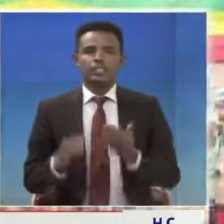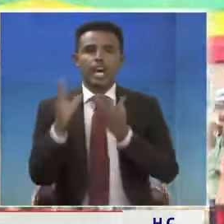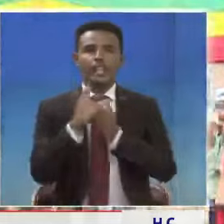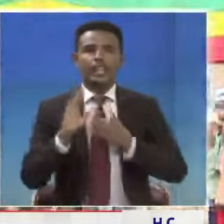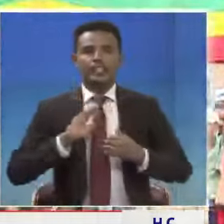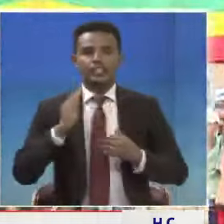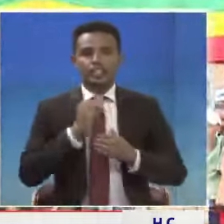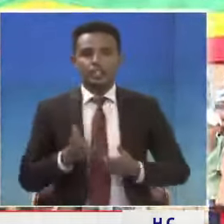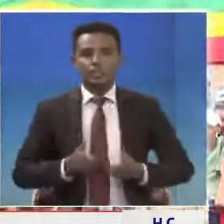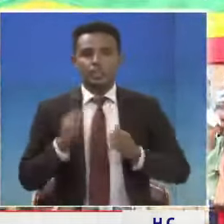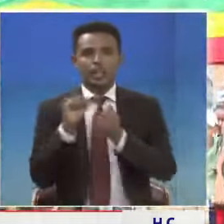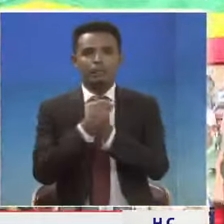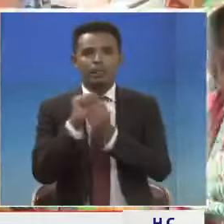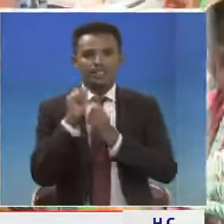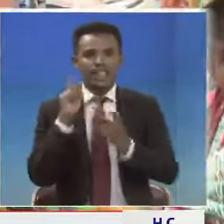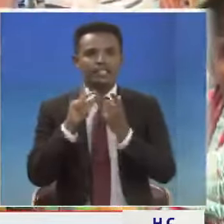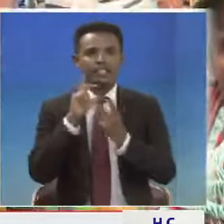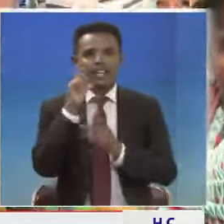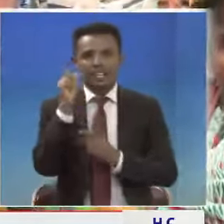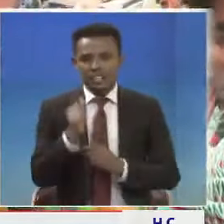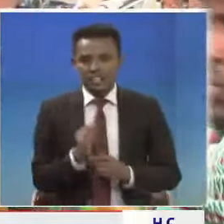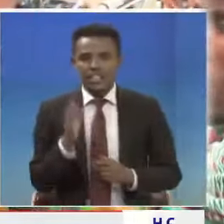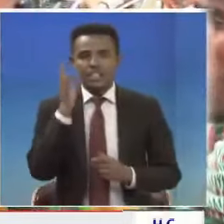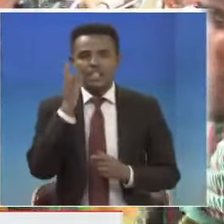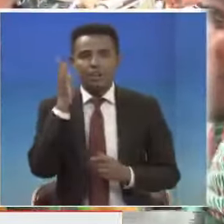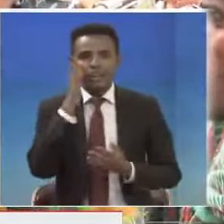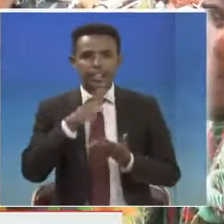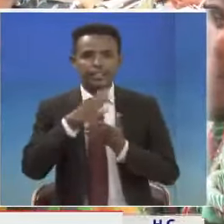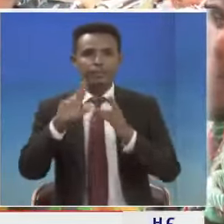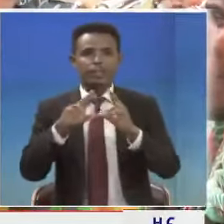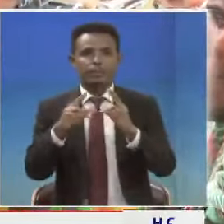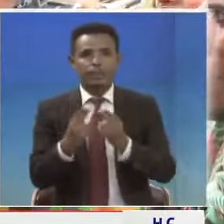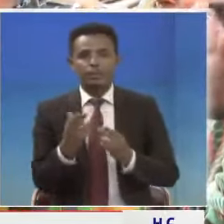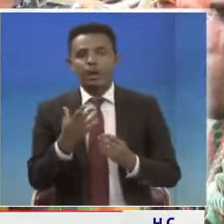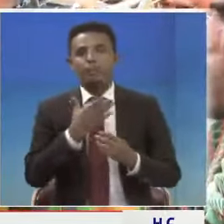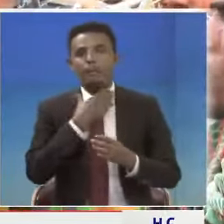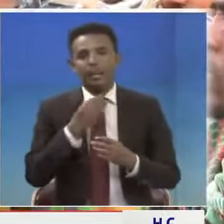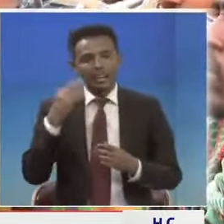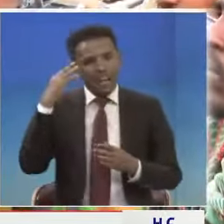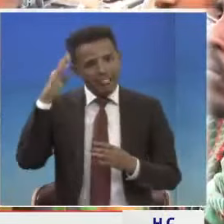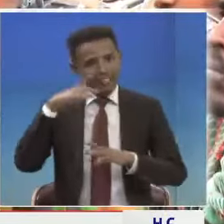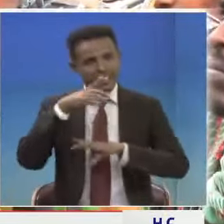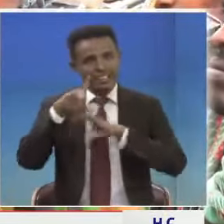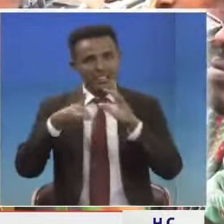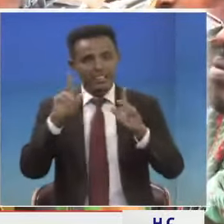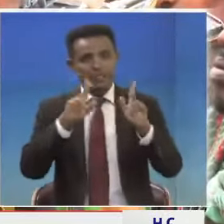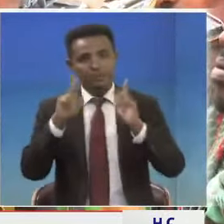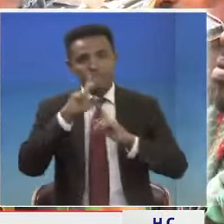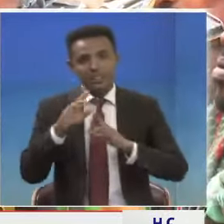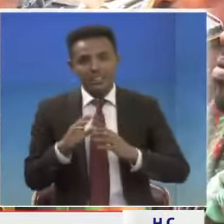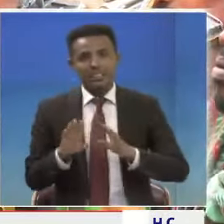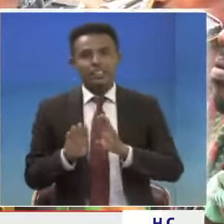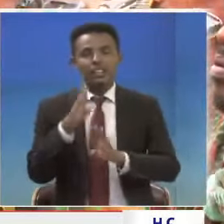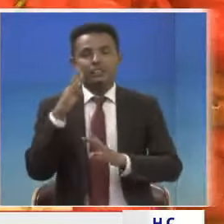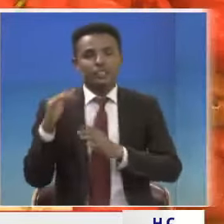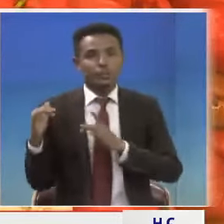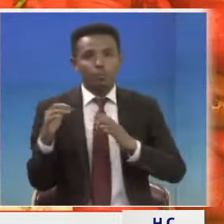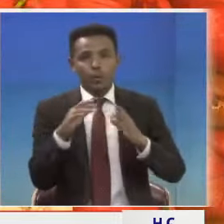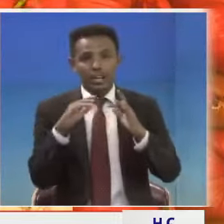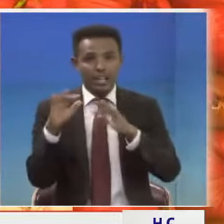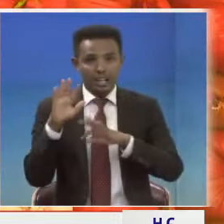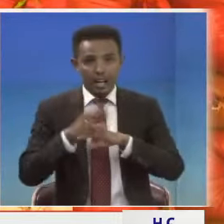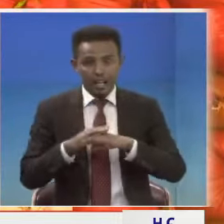የሀገራችንን ህልውና ለማፍረስ ያልተሳካለት የህዋት አሸባሪ ቡድን በአማራና አፋር ክልል ህዝቦች ላይ የከፈተውን ወረራ ለማክሰም